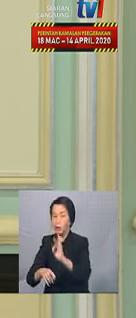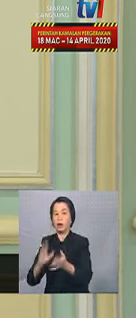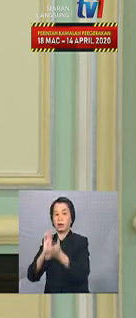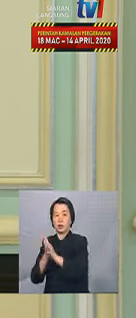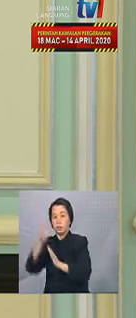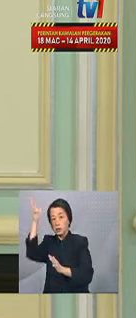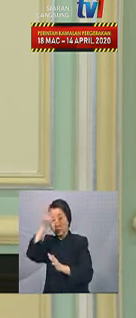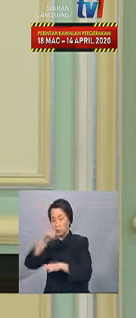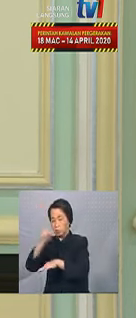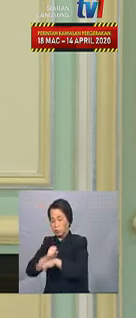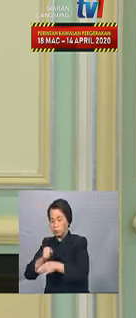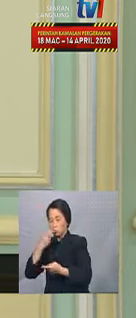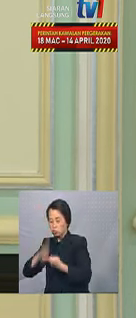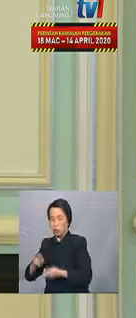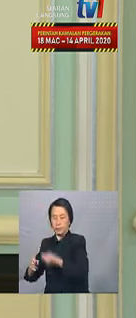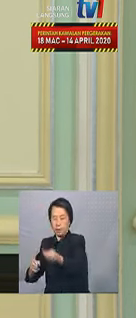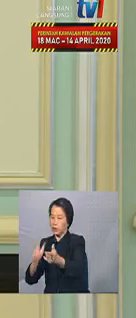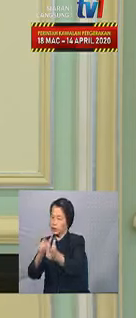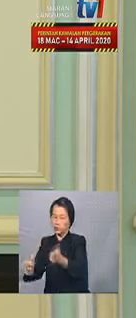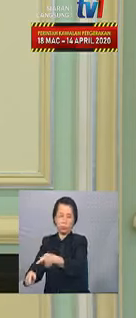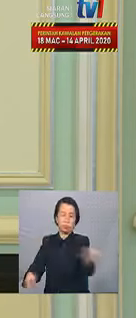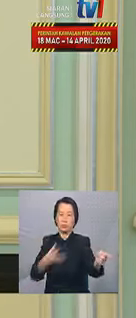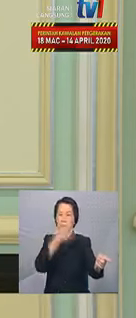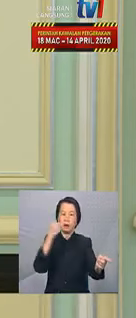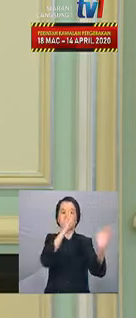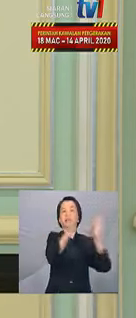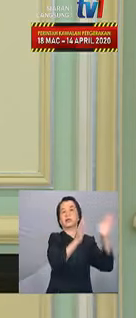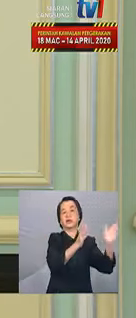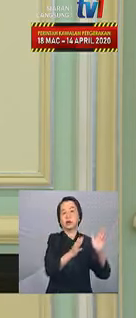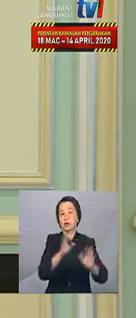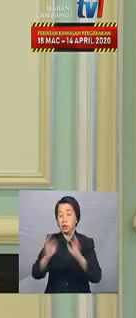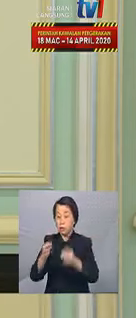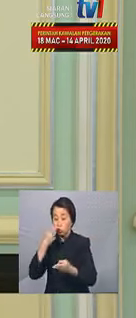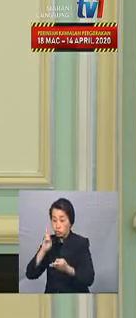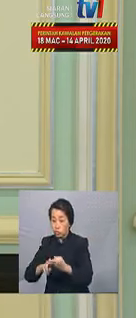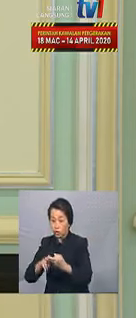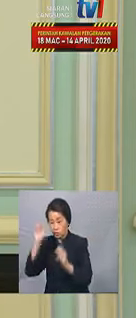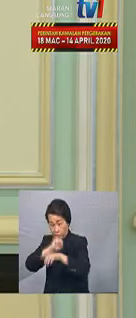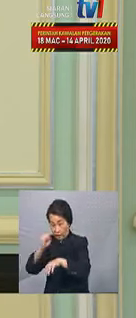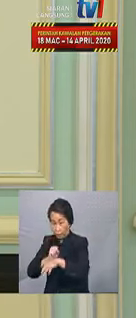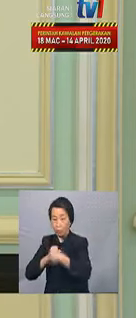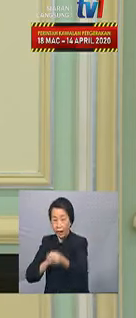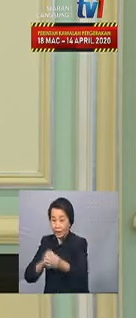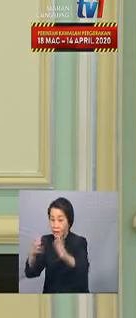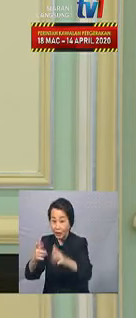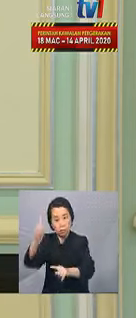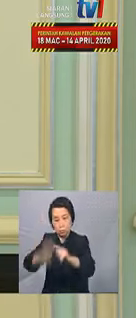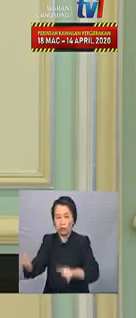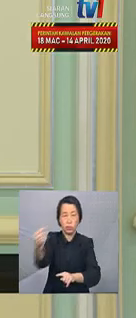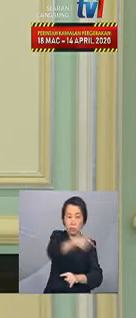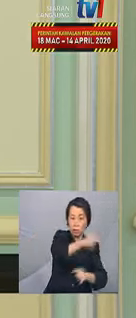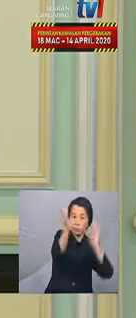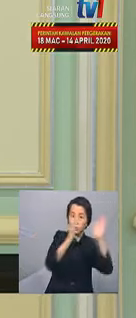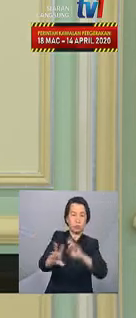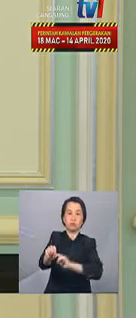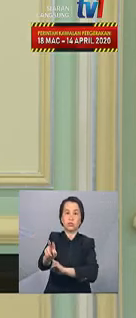ataupun negatif dari segi COVID-19 ini. Tetapi ada sedikit perubahan dari